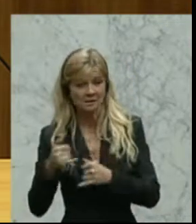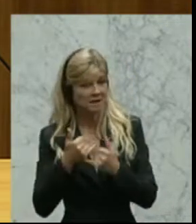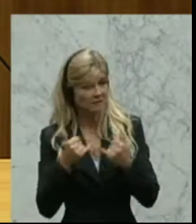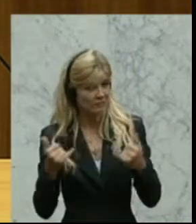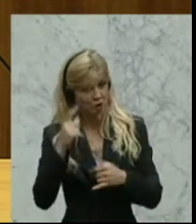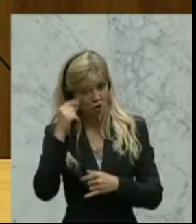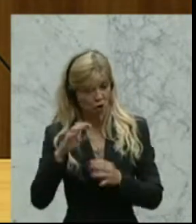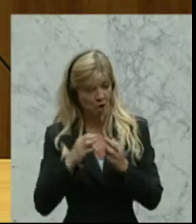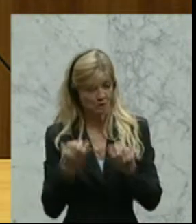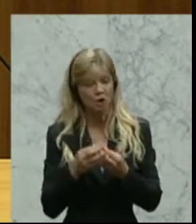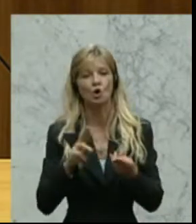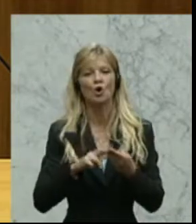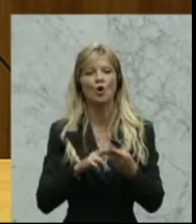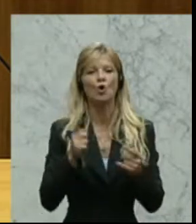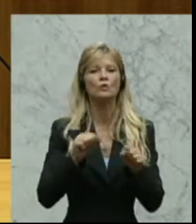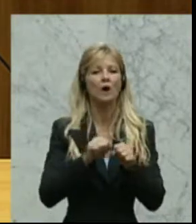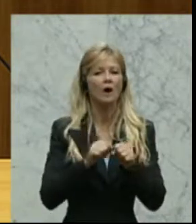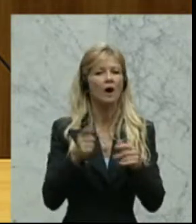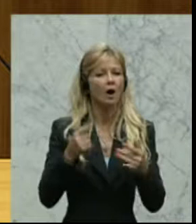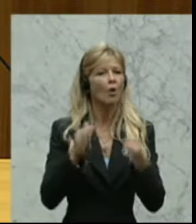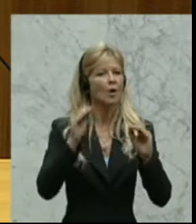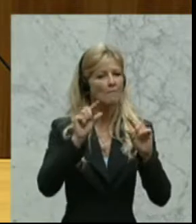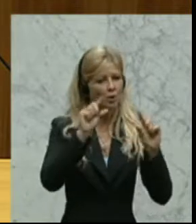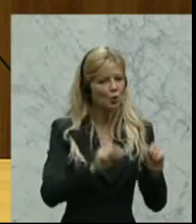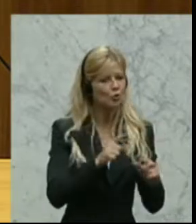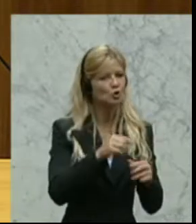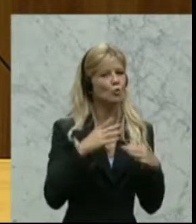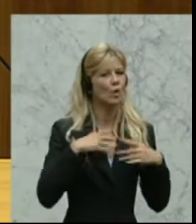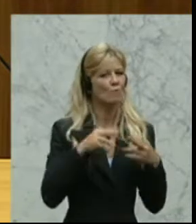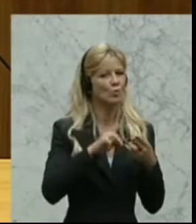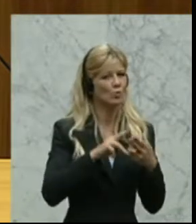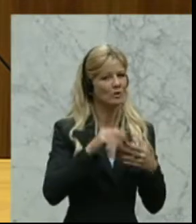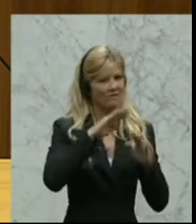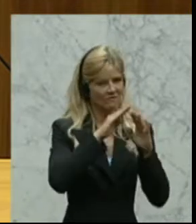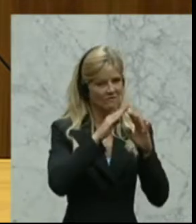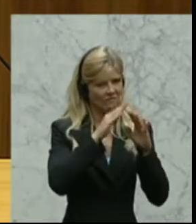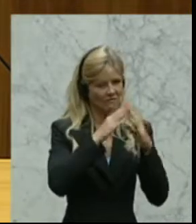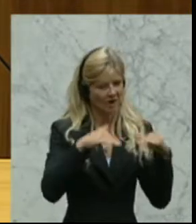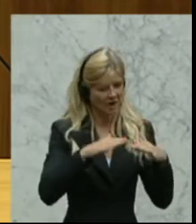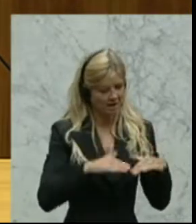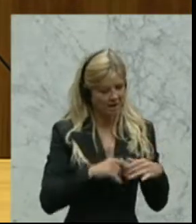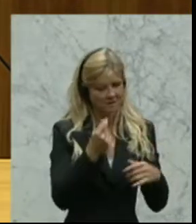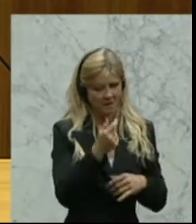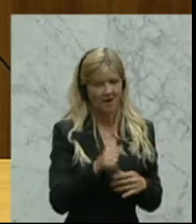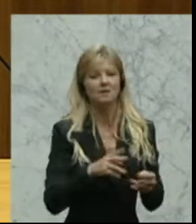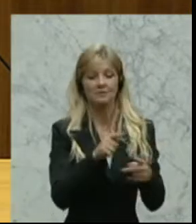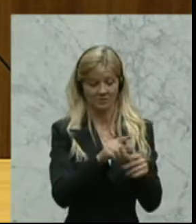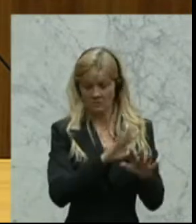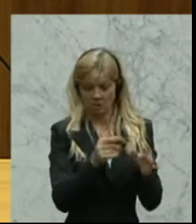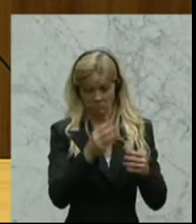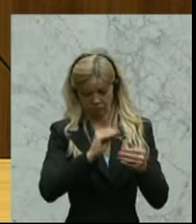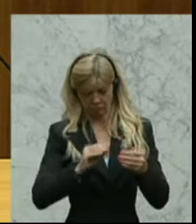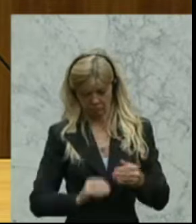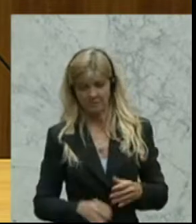und Weihnachtsgeldes. Und dazu gibt es dann noch Folder, die verteilt werden. Und jetzt frage ich mich, wie gehen die Arbeiterkammerpräsidenten